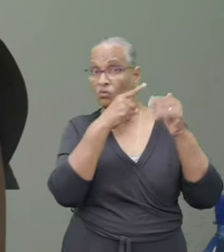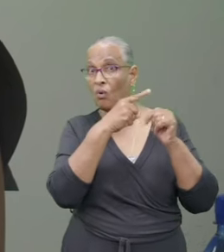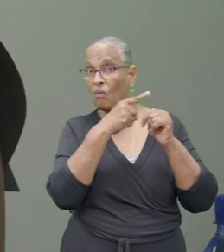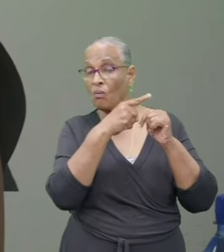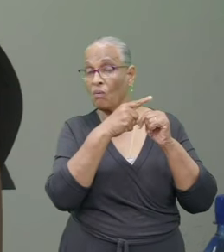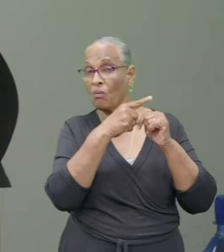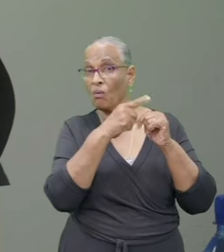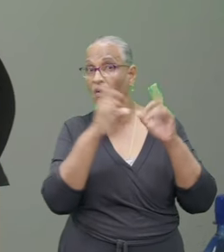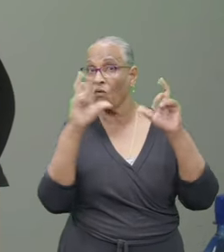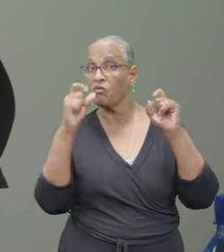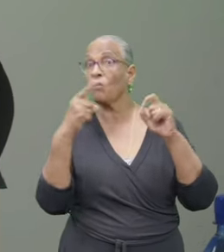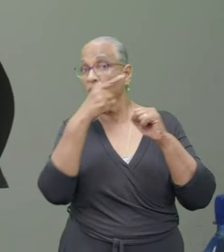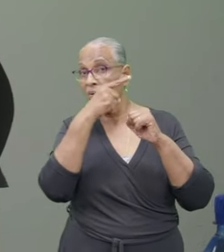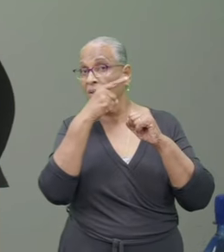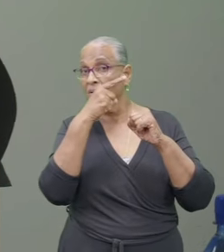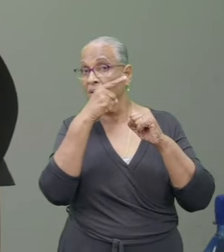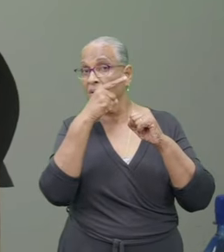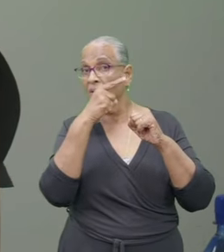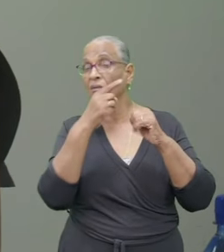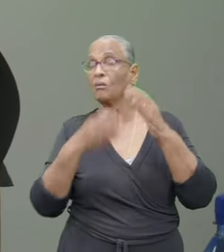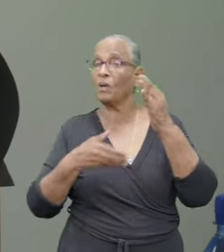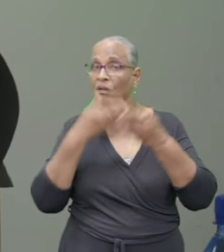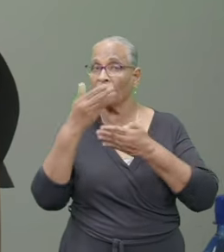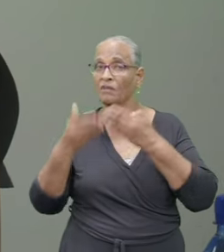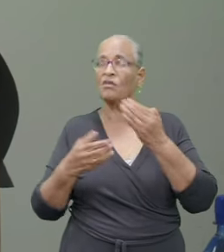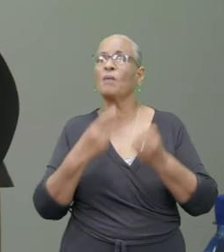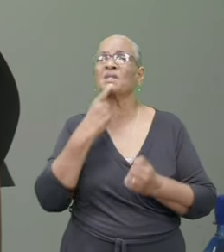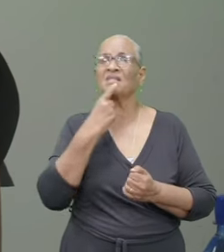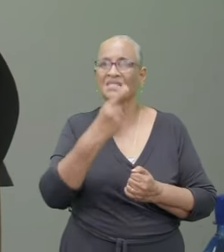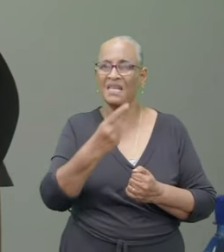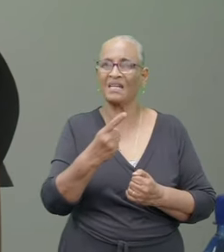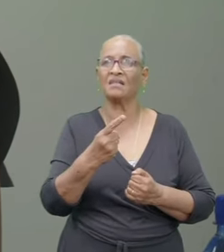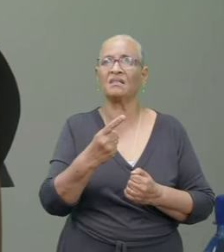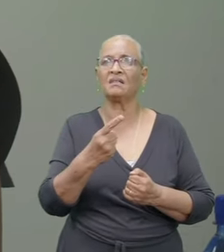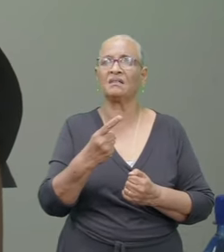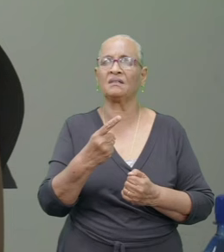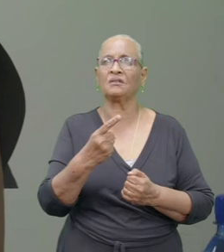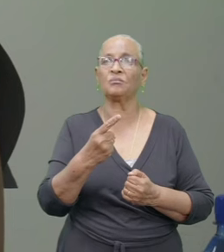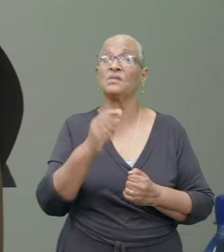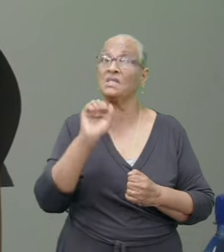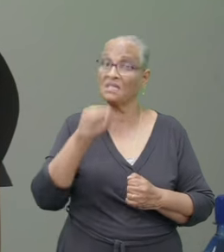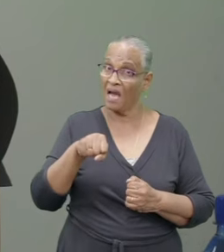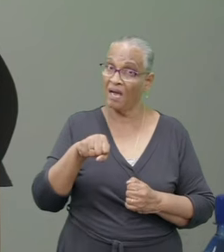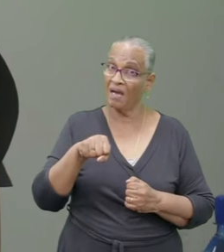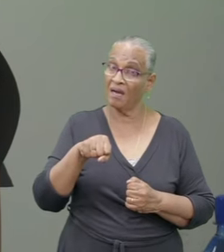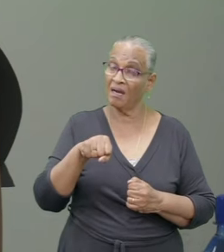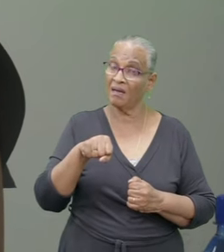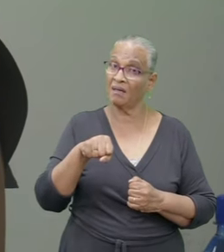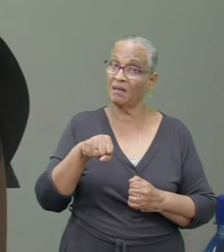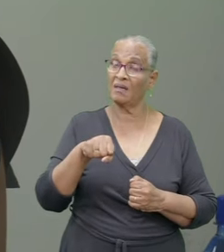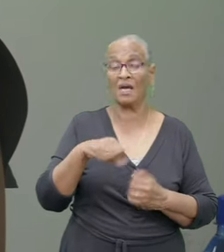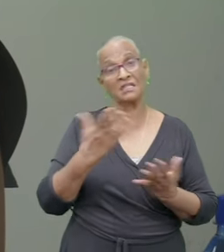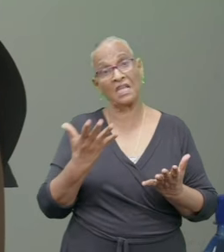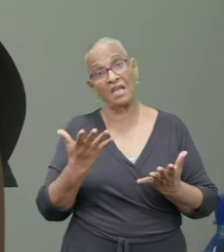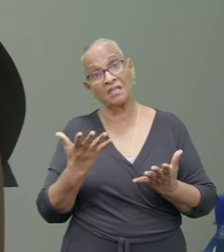weer op het scherm staat, wilde uitleggen, is om aan te geven van ja, er zijn gegeven moment zaken